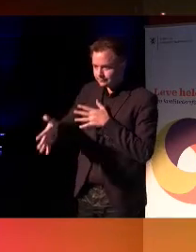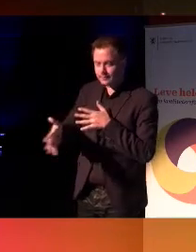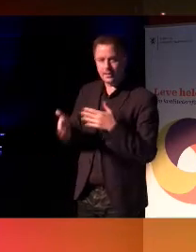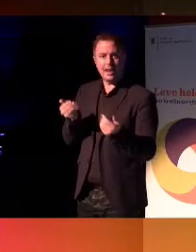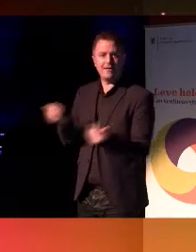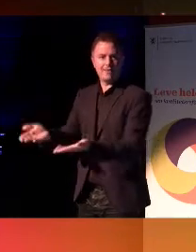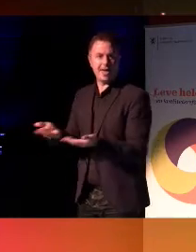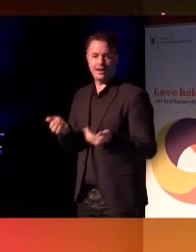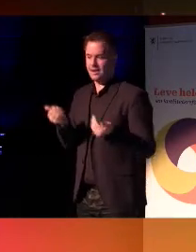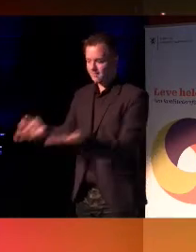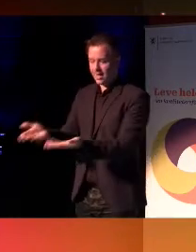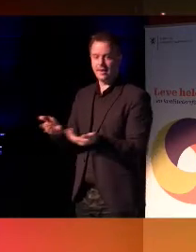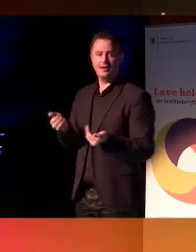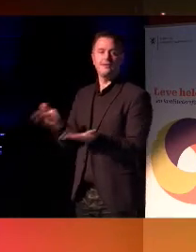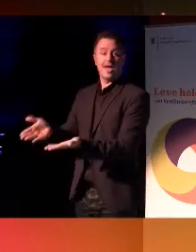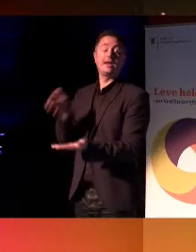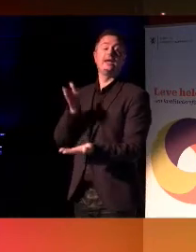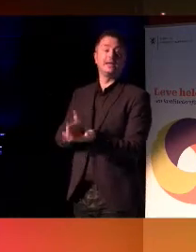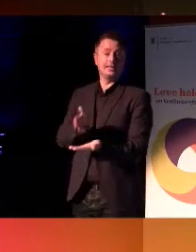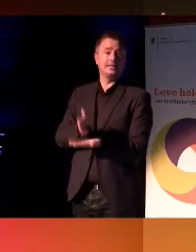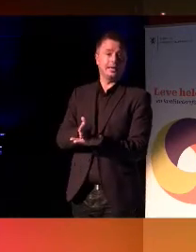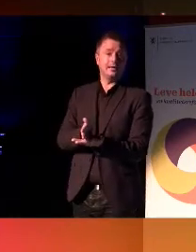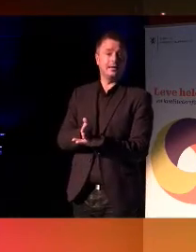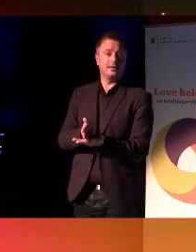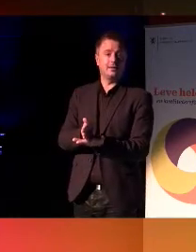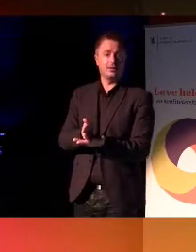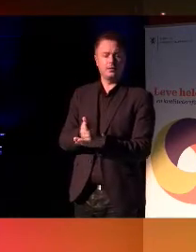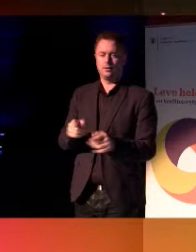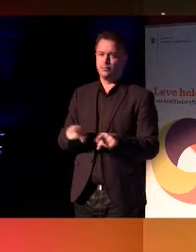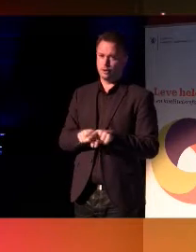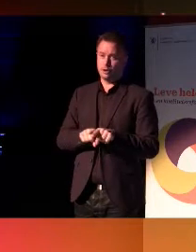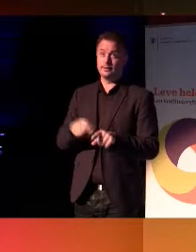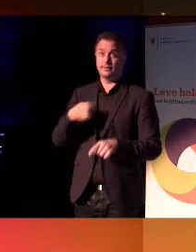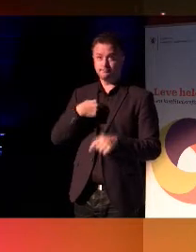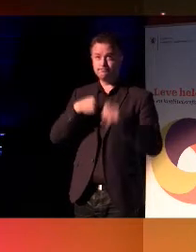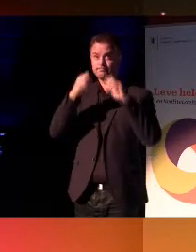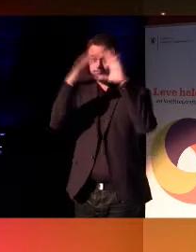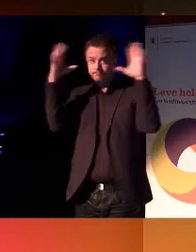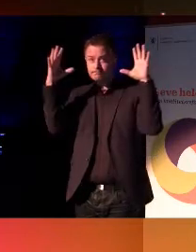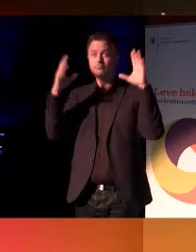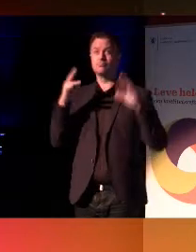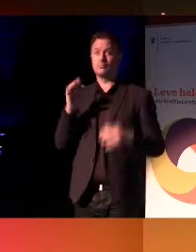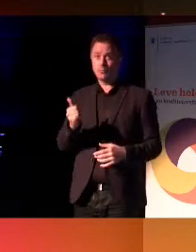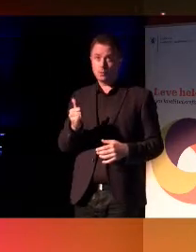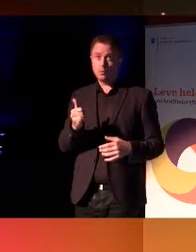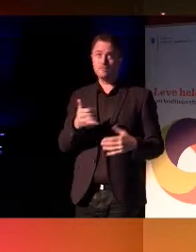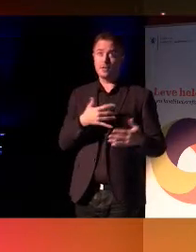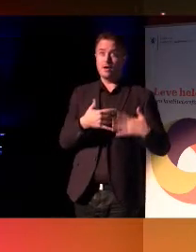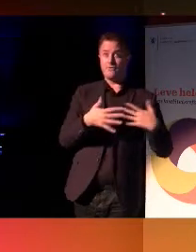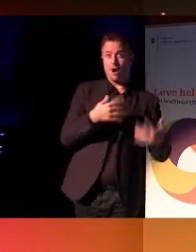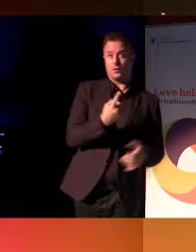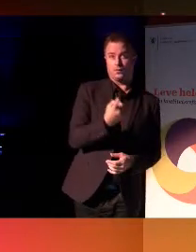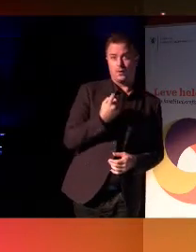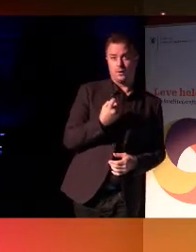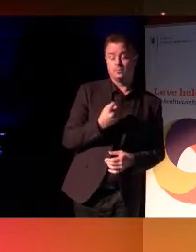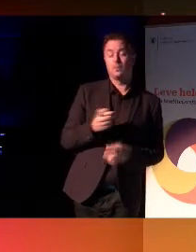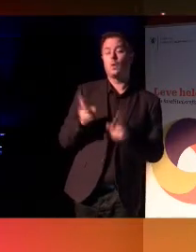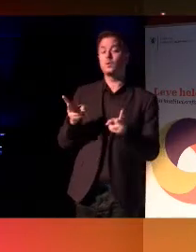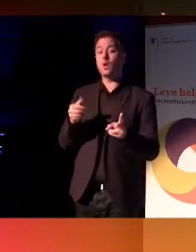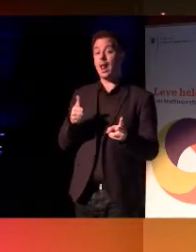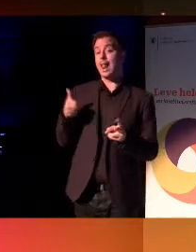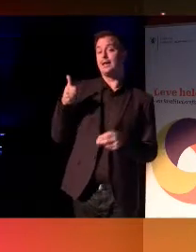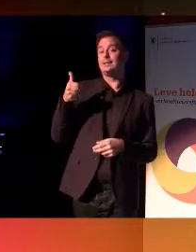som beskrives I prosedyren. Så der det både, tenker jeg, et faglig utfordring, men også et ledelsesmessig